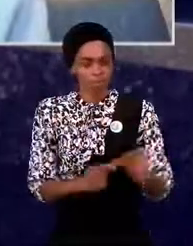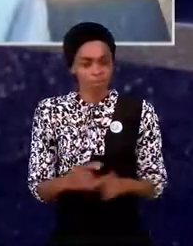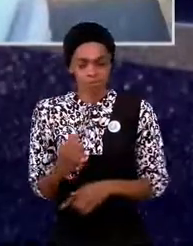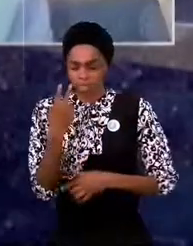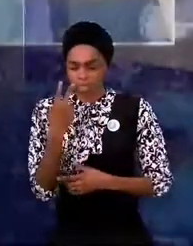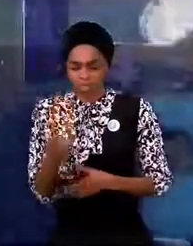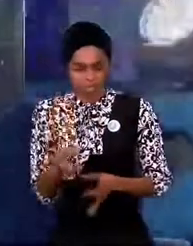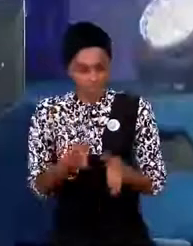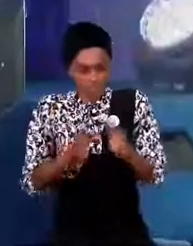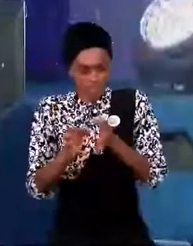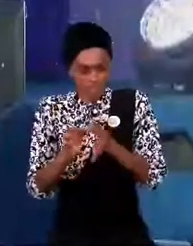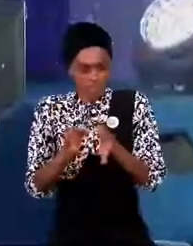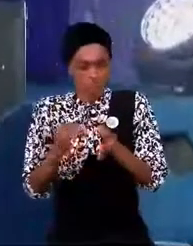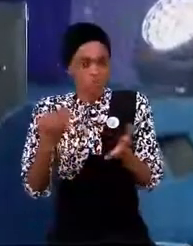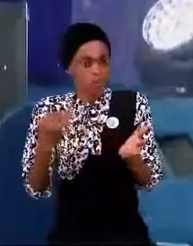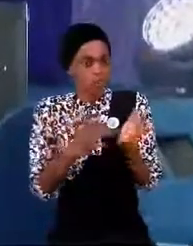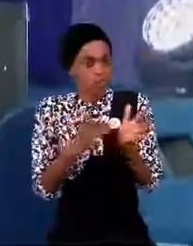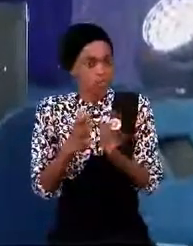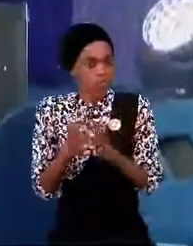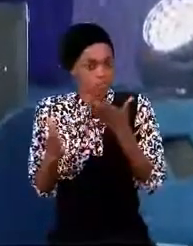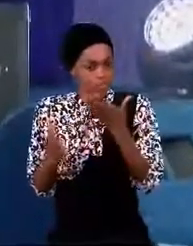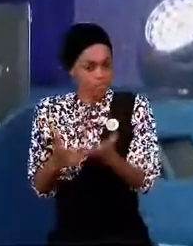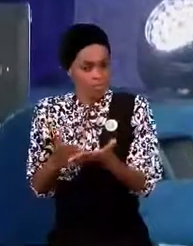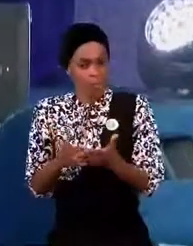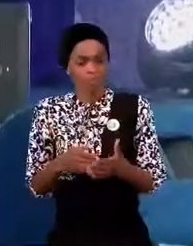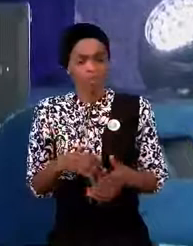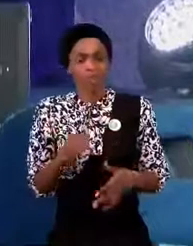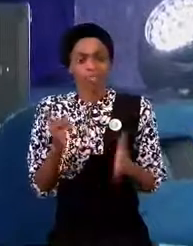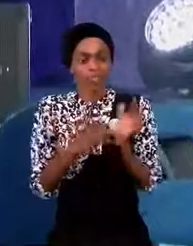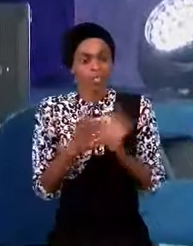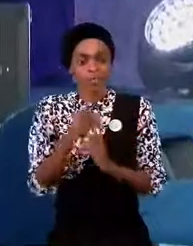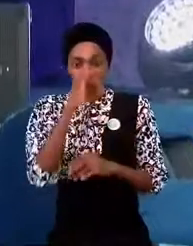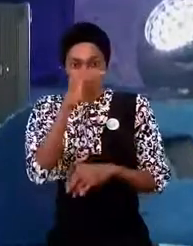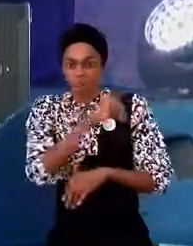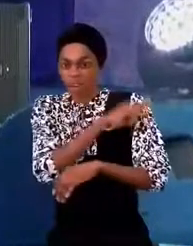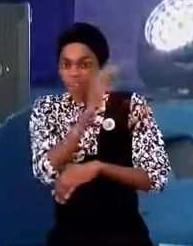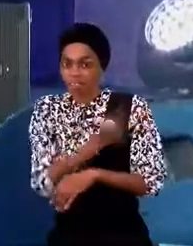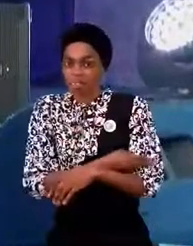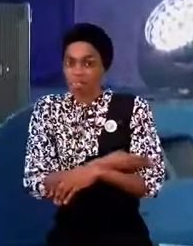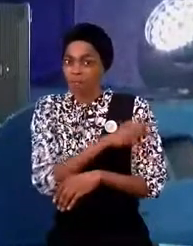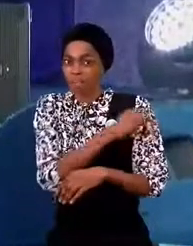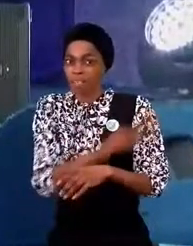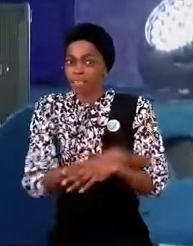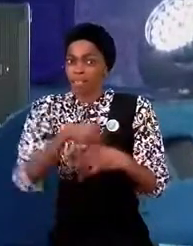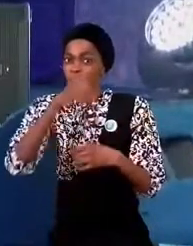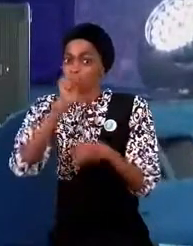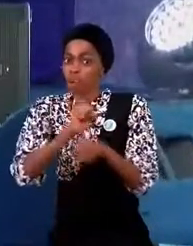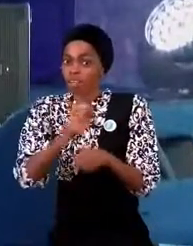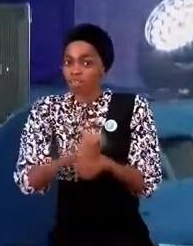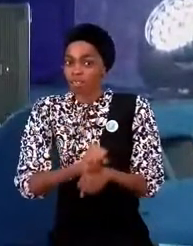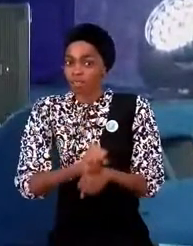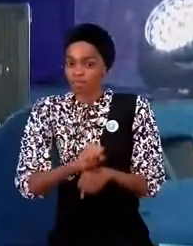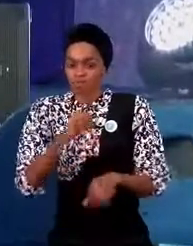Christ est puissant, puissant en œuvre, œuvre, action, accomplissement,